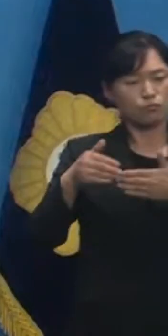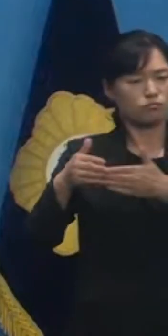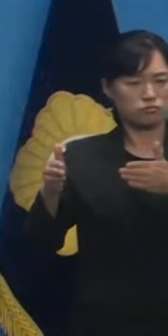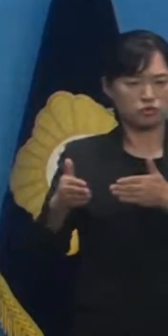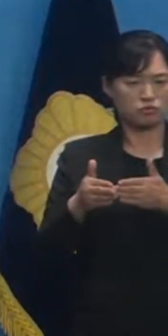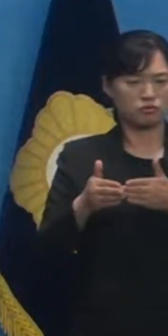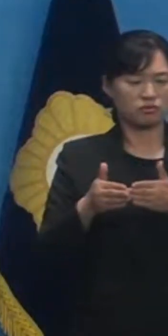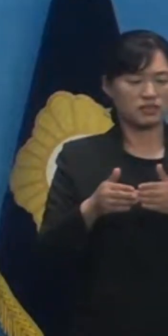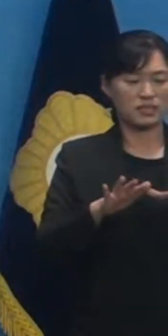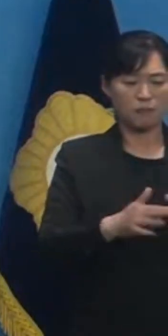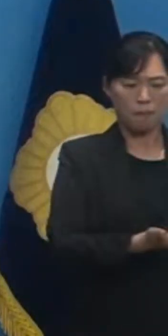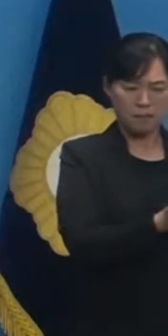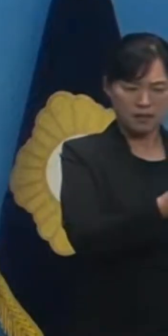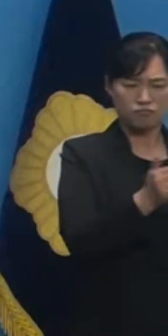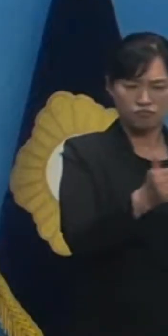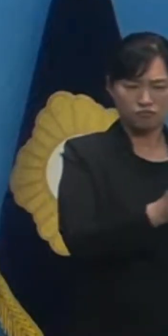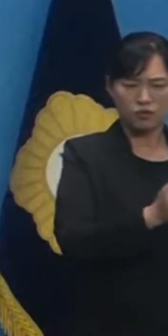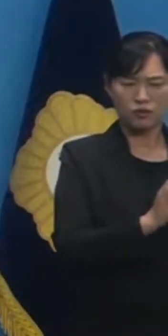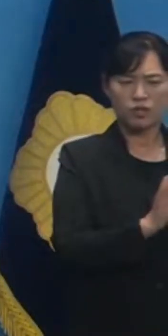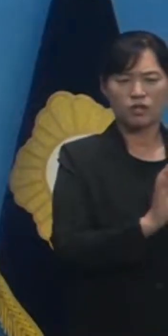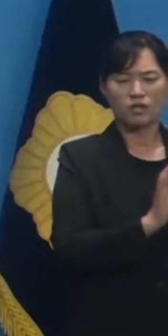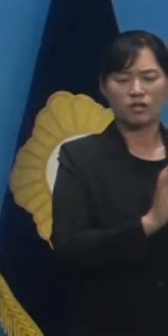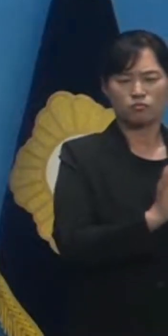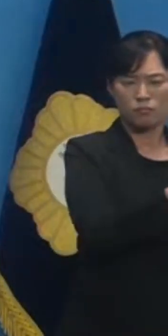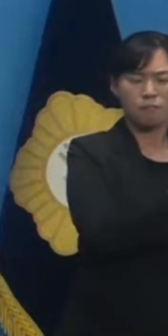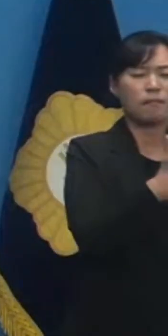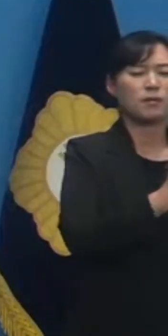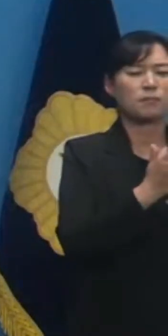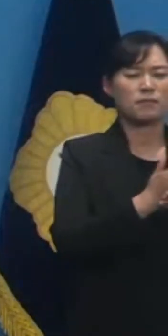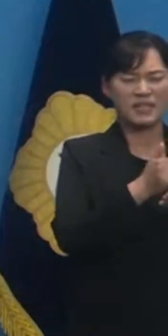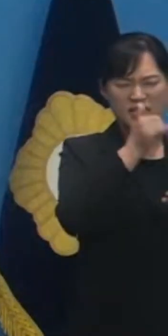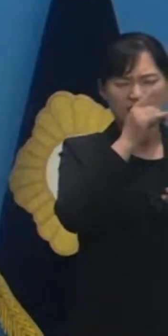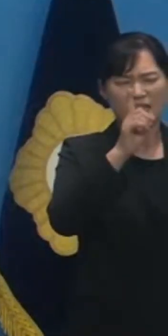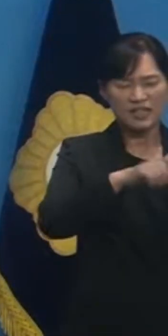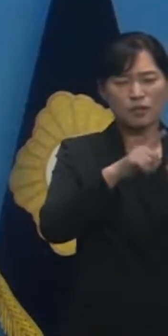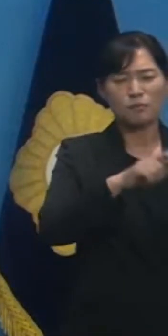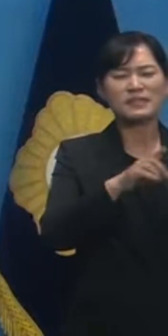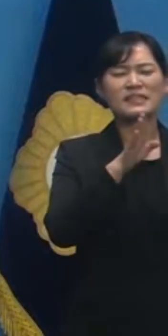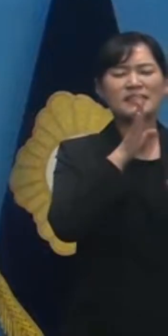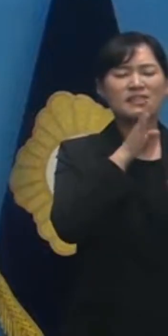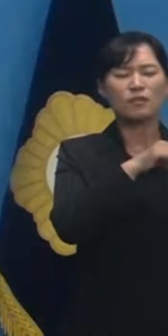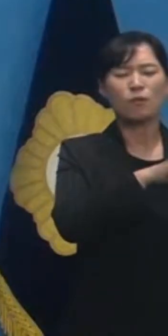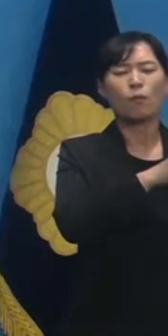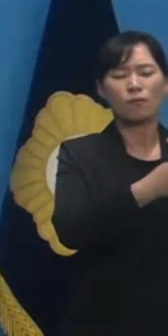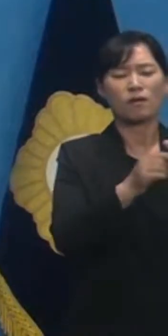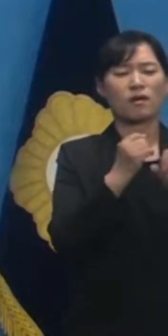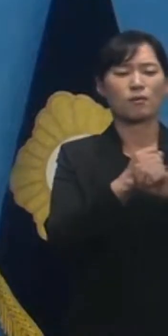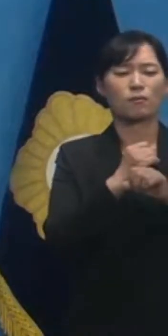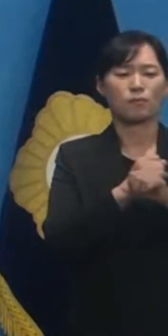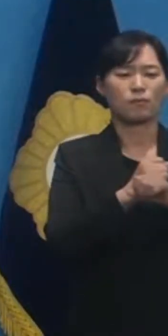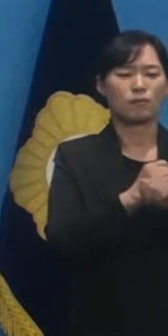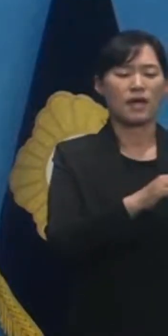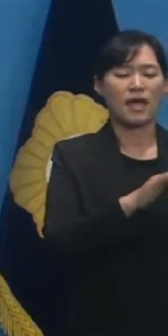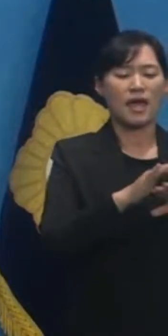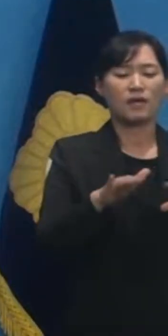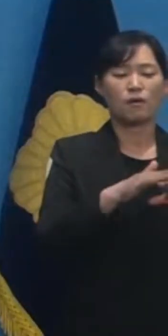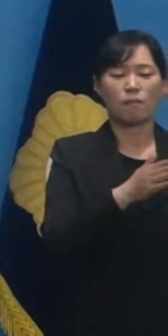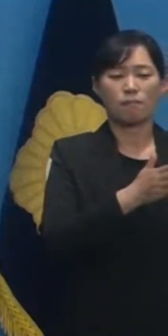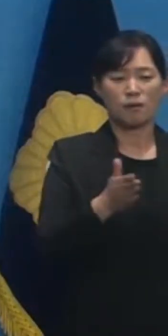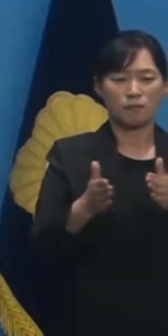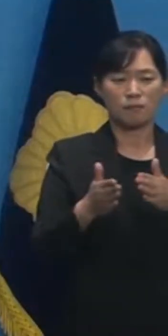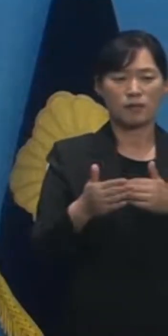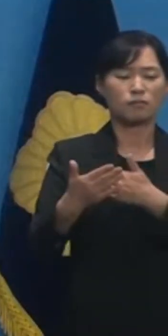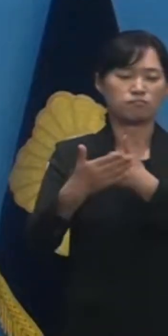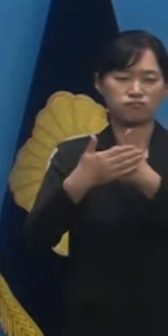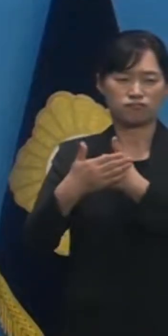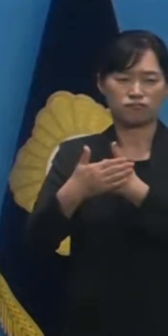축소하거나 이번 사태를 은폐하려고 하지 말고 있는 그대로 실상을 공개하고 대책 마련에 협조해